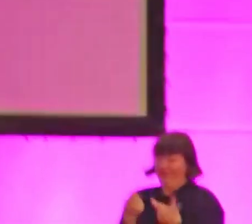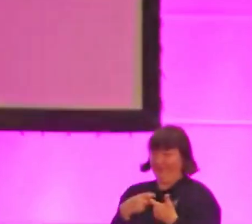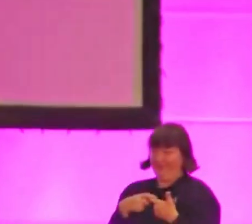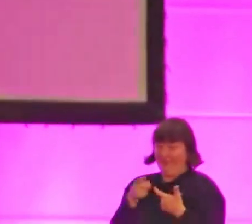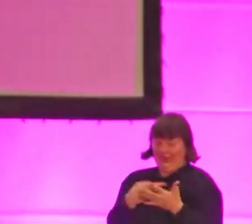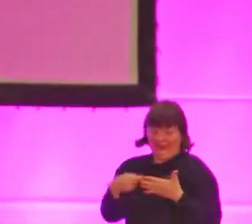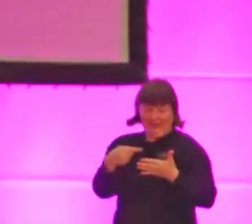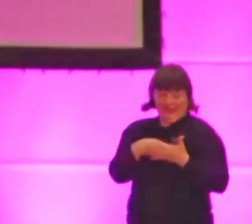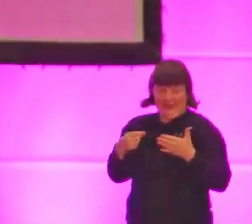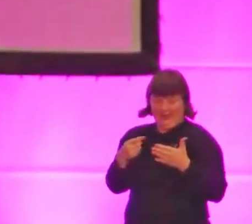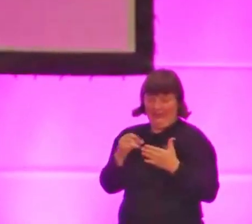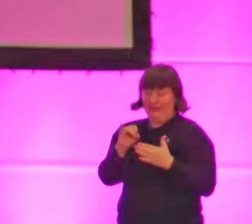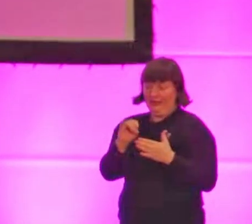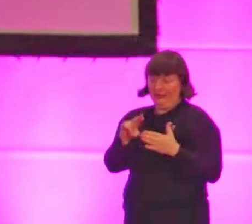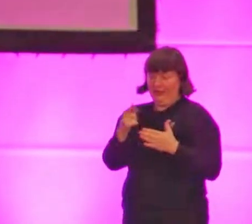vad heter det? Intent.